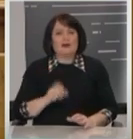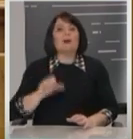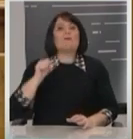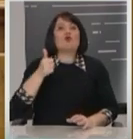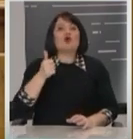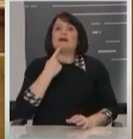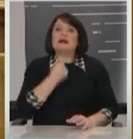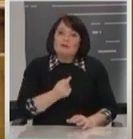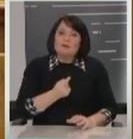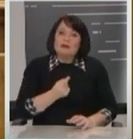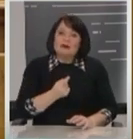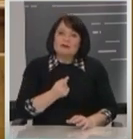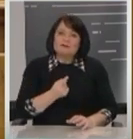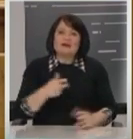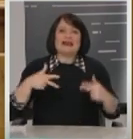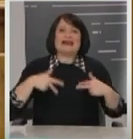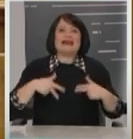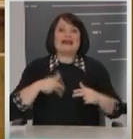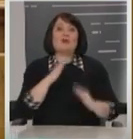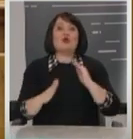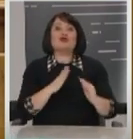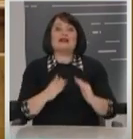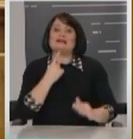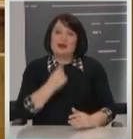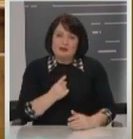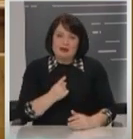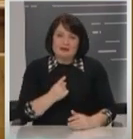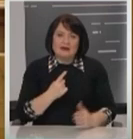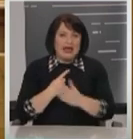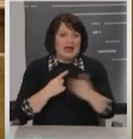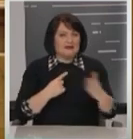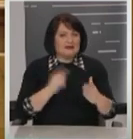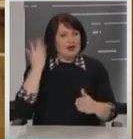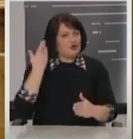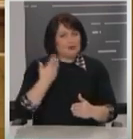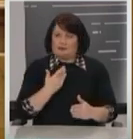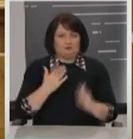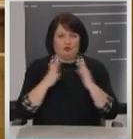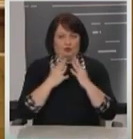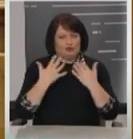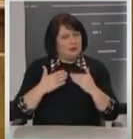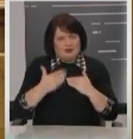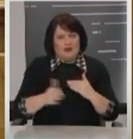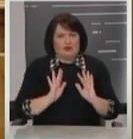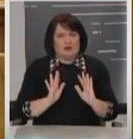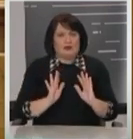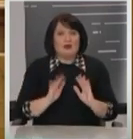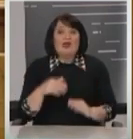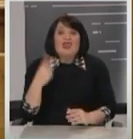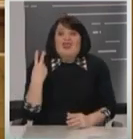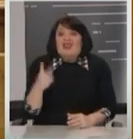την έννοια της κρατικής προστασίας στον τόπο, επειδή αριστερά δεν ήταν στα πράγματα μετά τον πόλεμο, ποια σας παράταξη